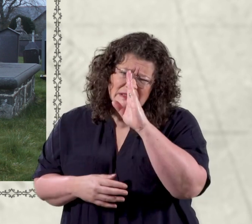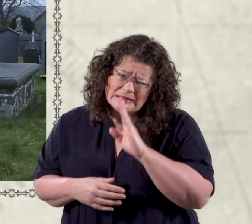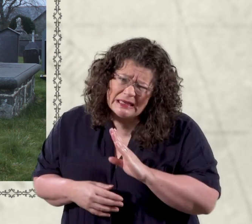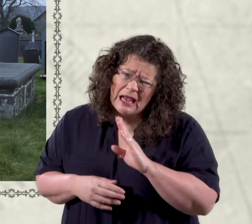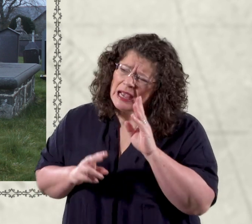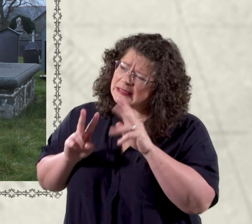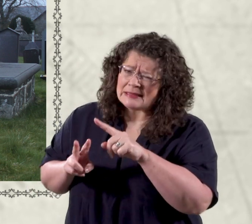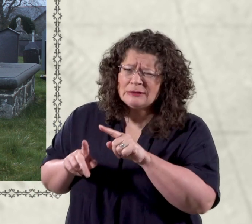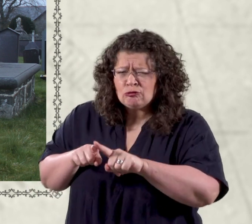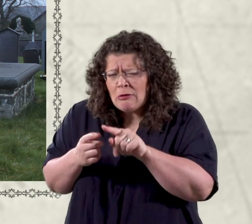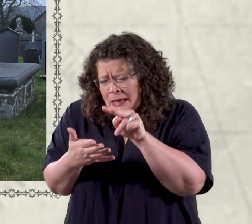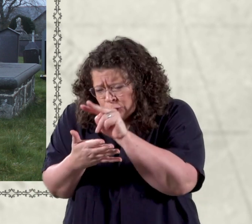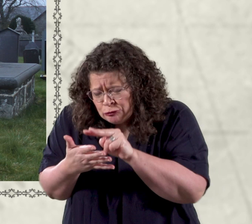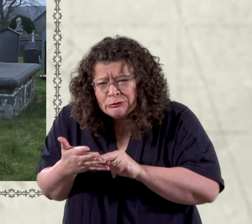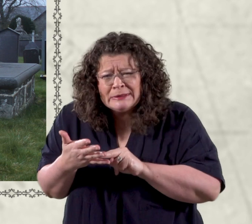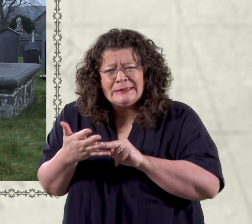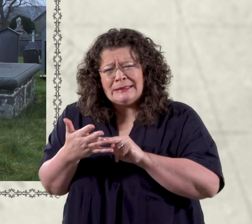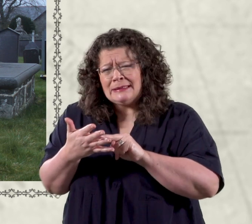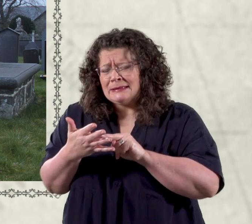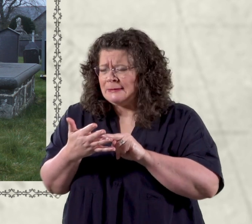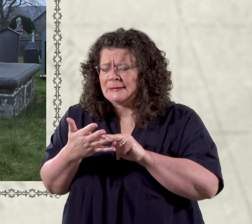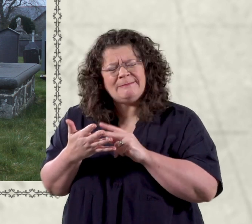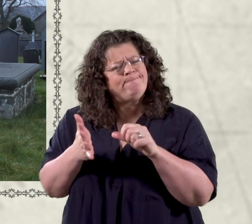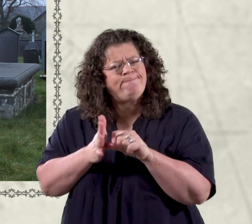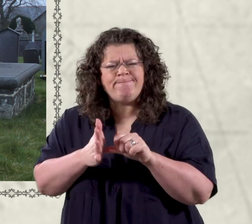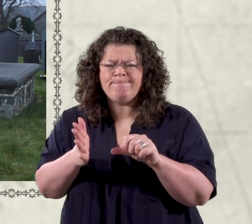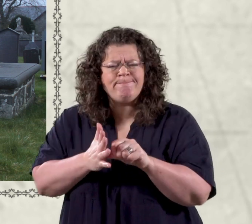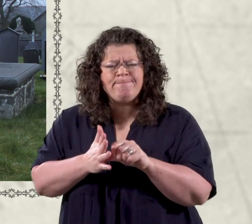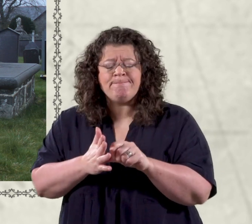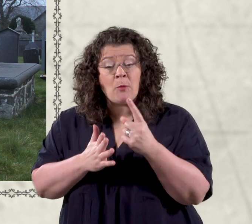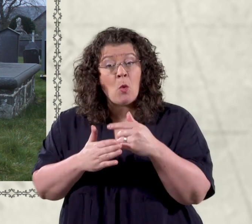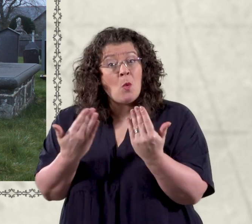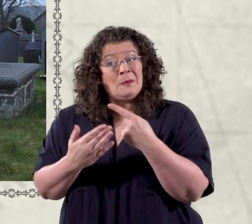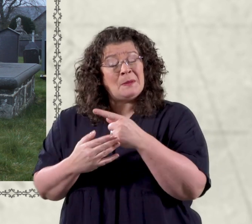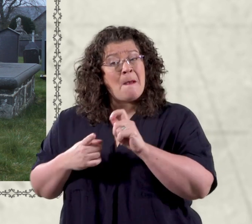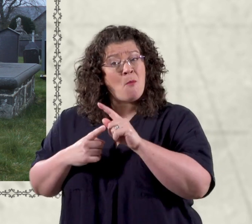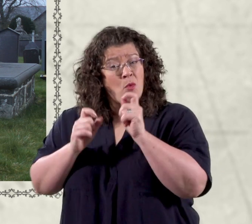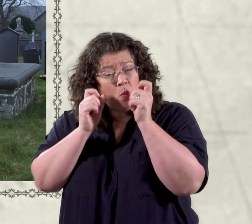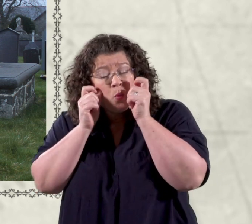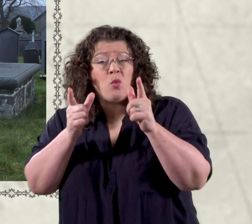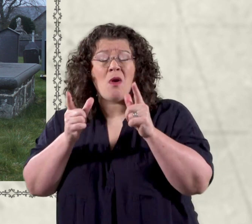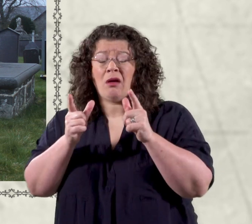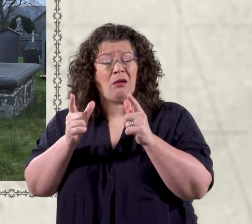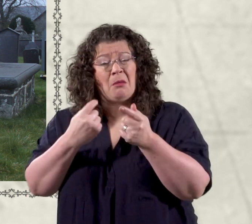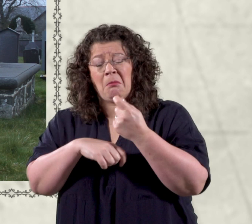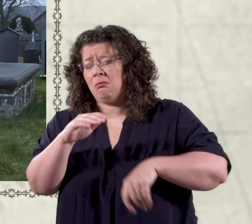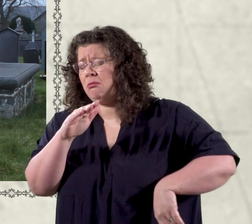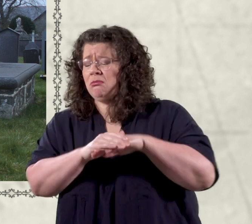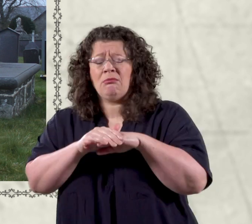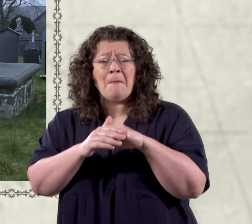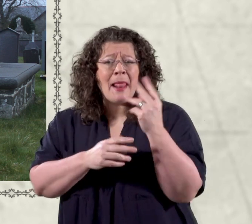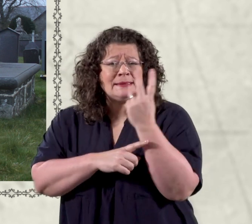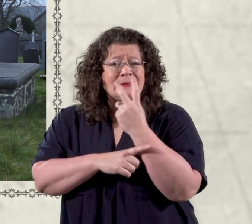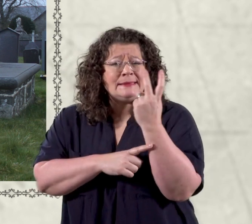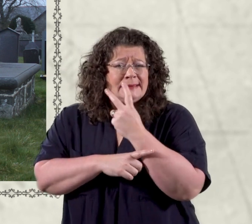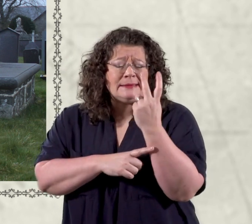weld o'n methu darllen, da chi'n gweld? Ac un bore, dyma Paulinus yn deffro, ac roedd o'n hollol